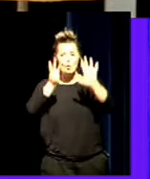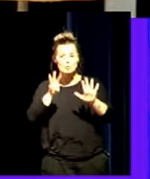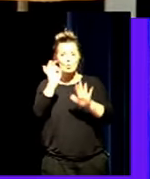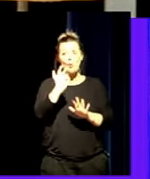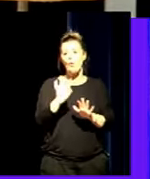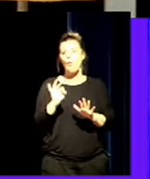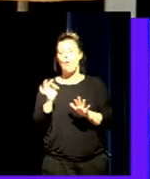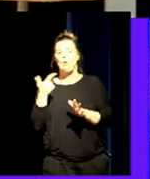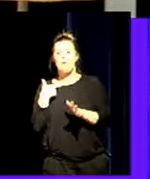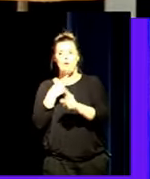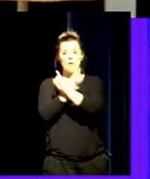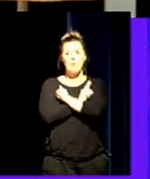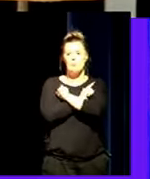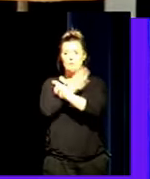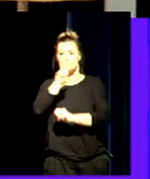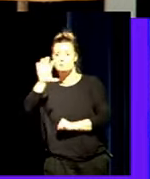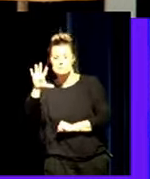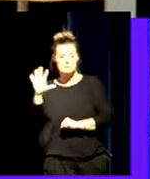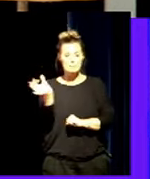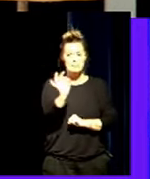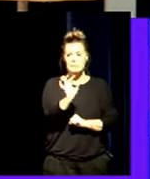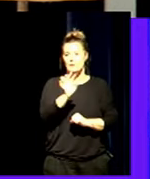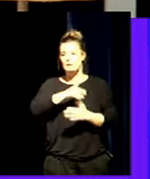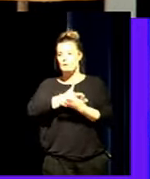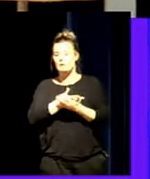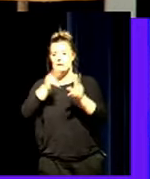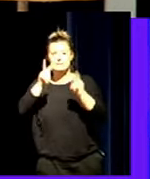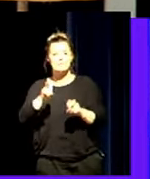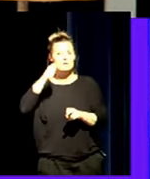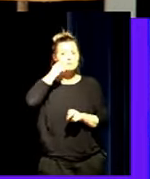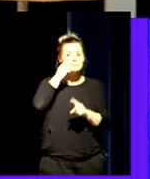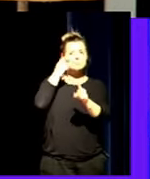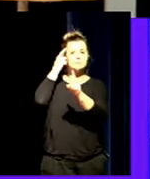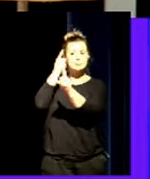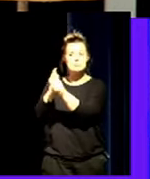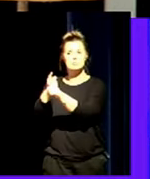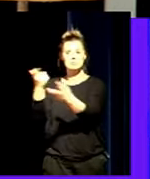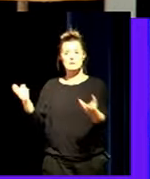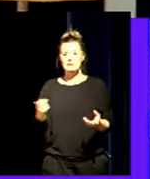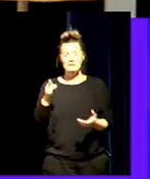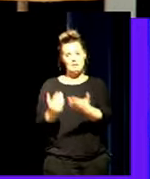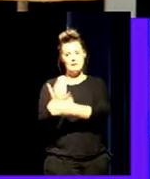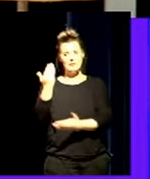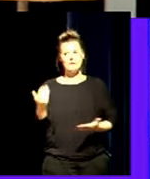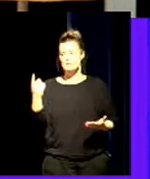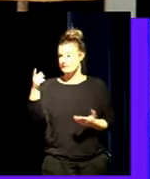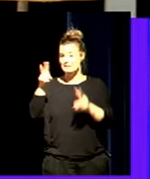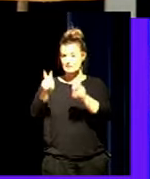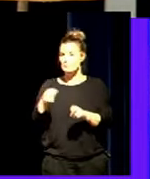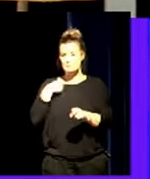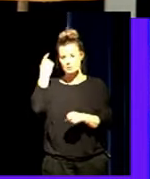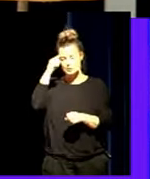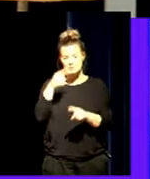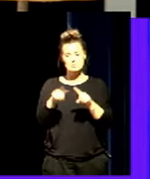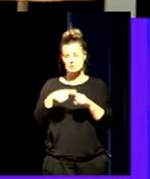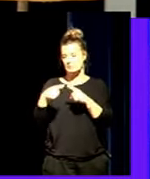bost, edo, ez da, arrazik giribeguna lanean, gauza askori buruz hitz egiten dozue. Badakit zan handia